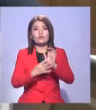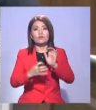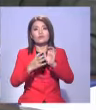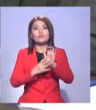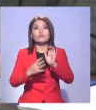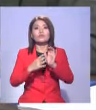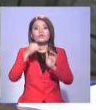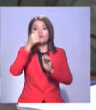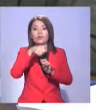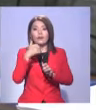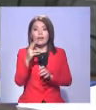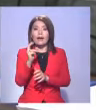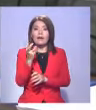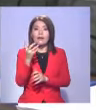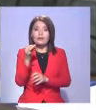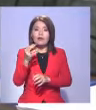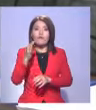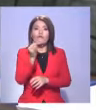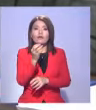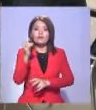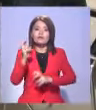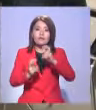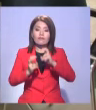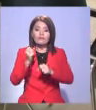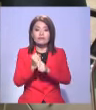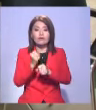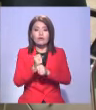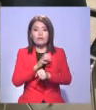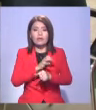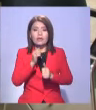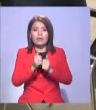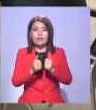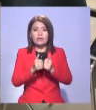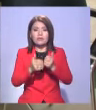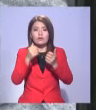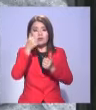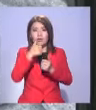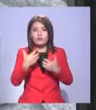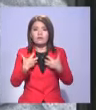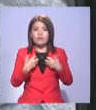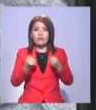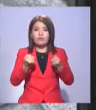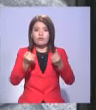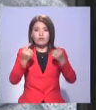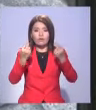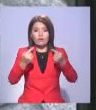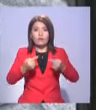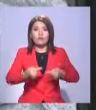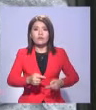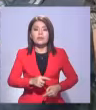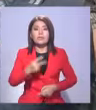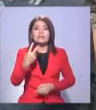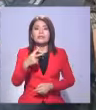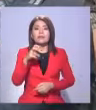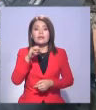болған Қаратау фосфор зауытында жұмыс істеген азаматтар сол жылдары денсаулықтарына едәуір зақым келгендерін айтады. 20 жылдан астам